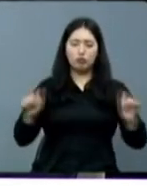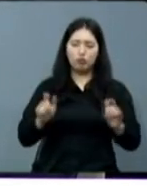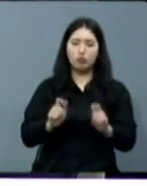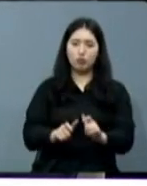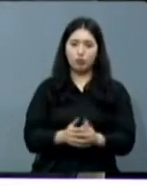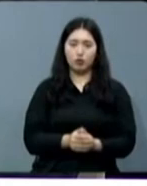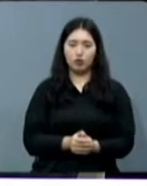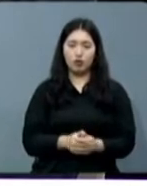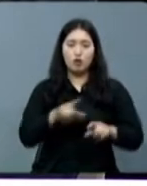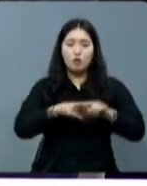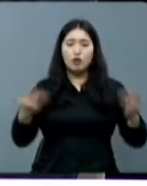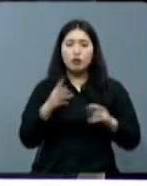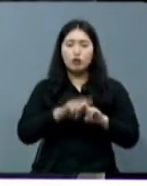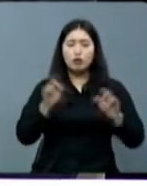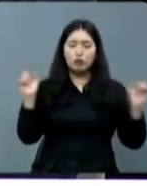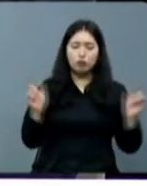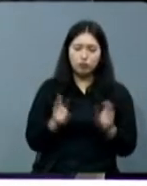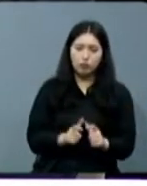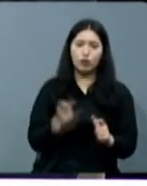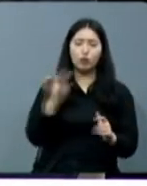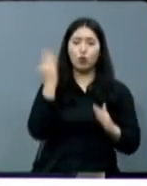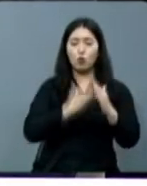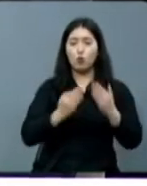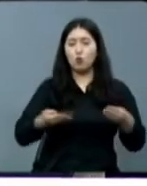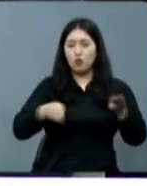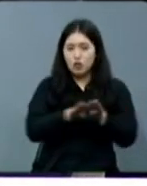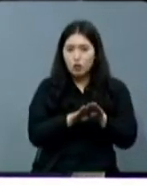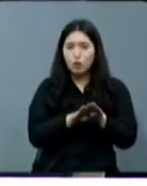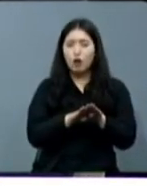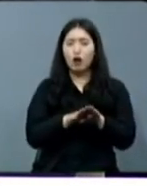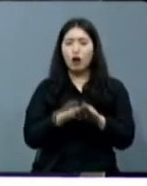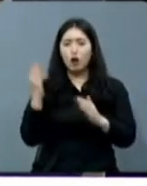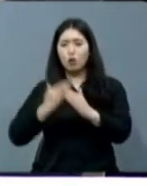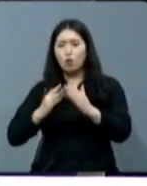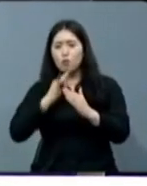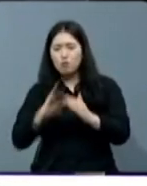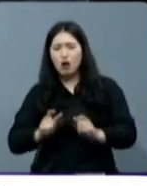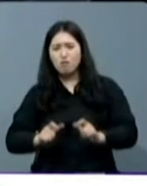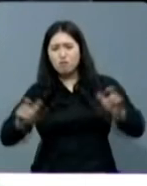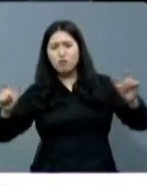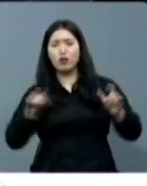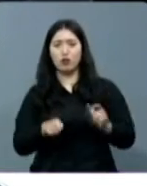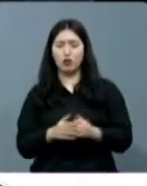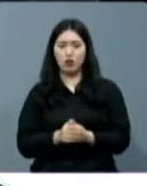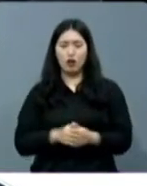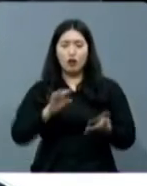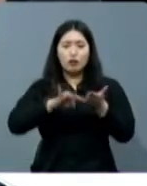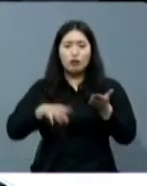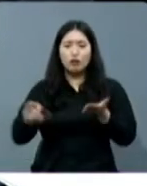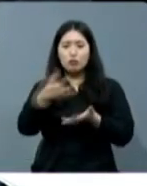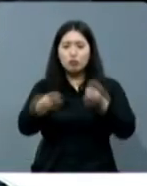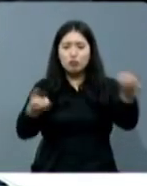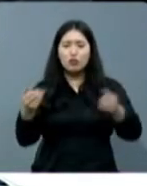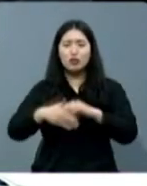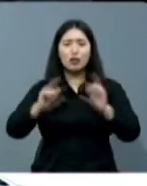예? 민간 일자리가 없어지고 지금 공공기관하고 공무원 일자리만 늘이잖아요. 네. 이건 세금 나눠먹기 정책이니까 이런